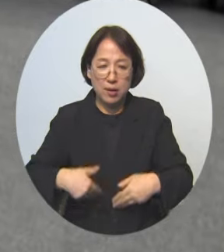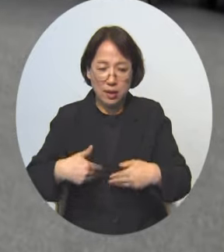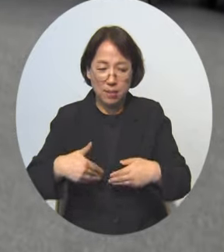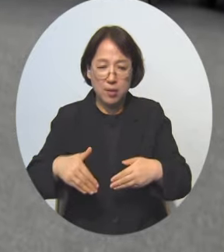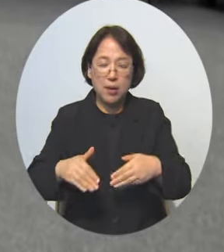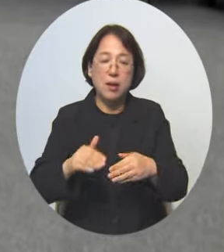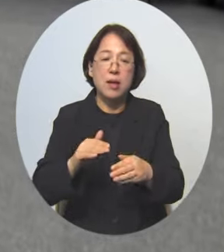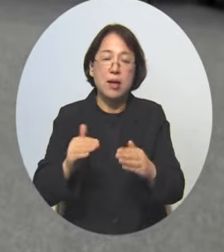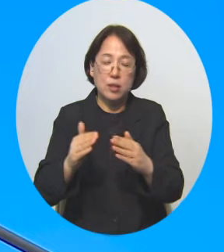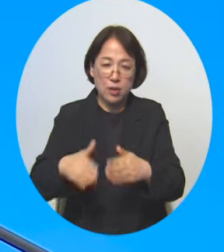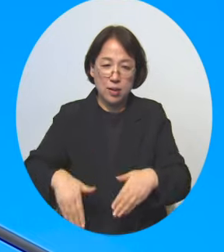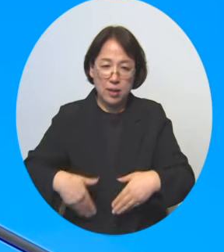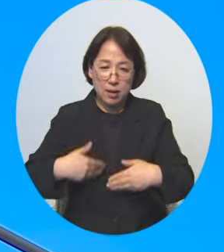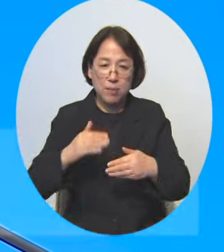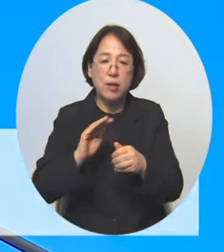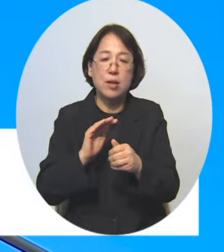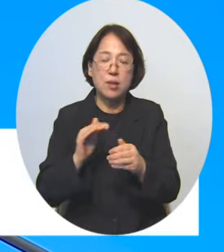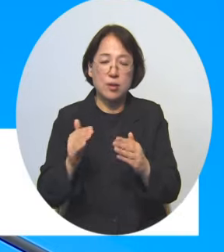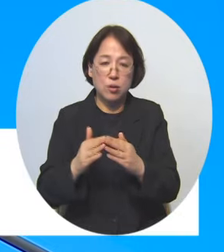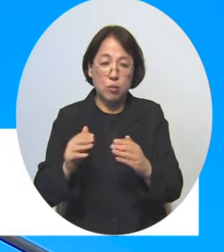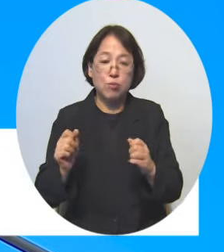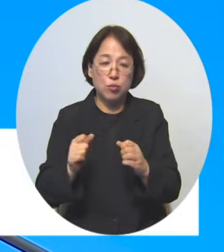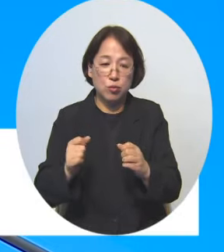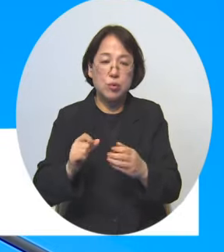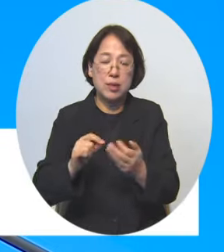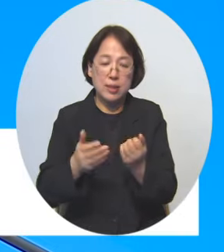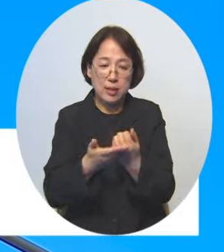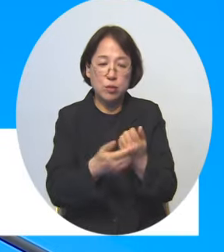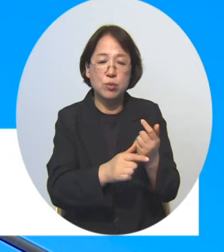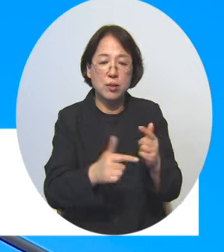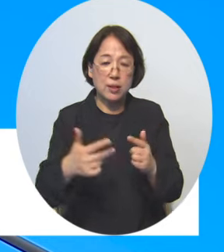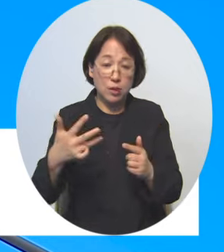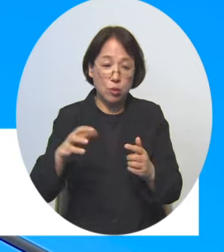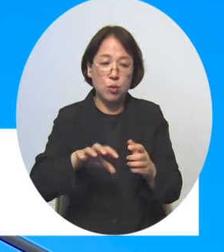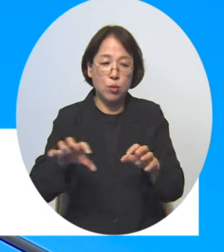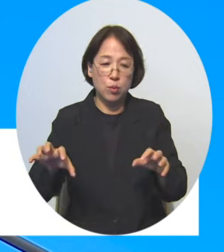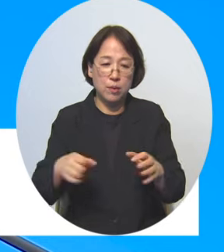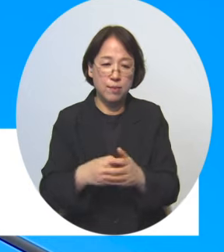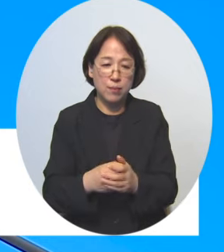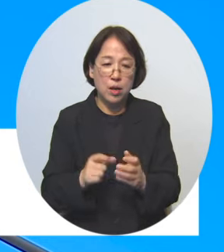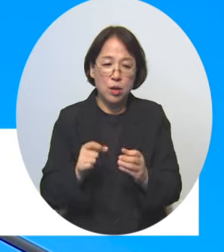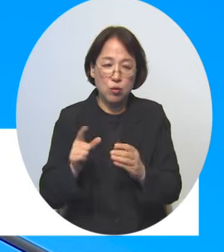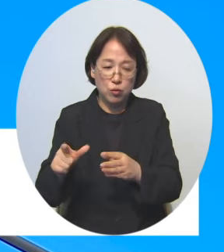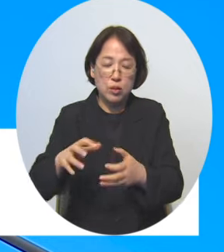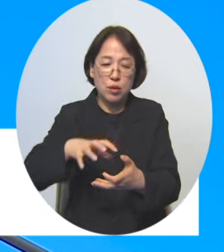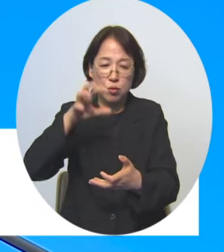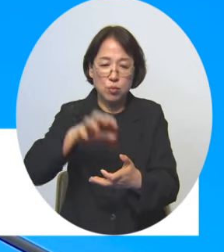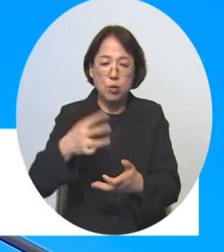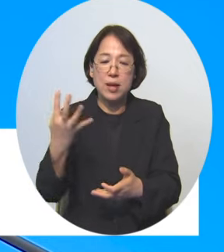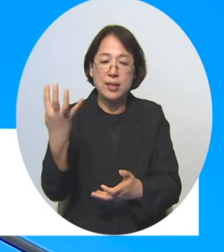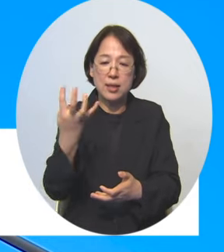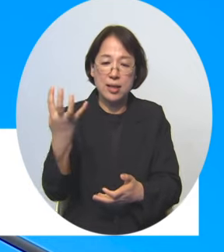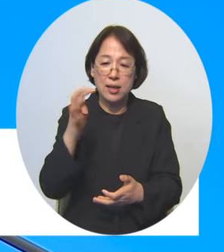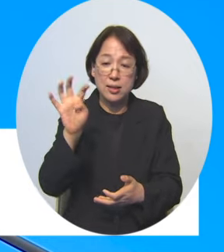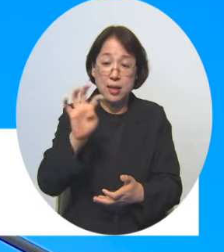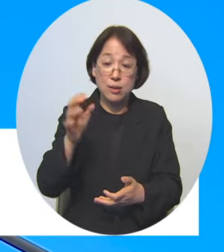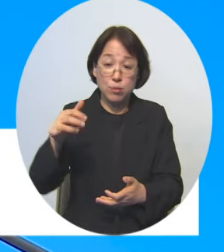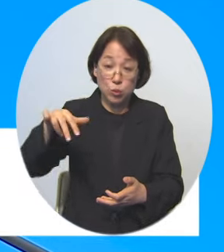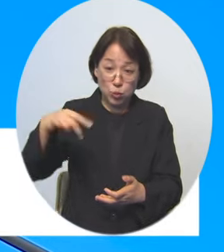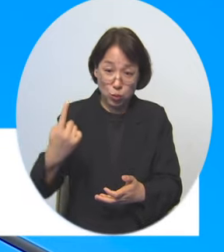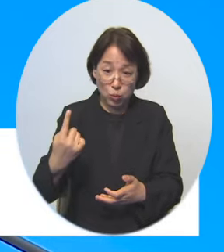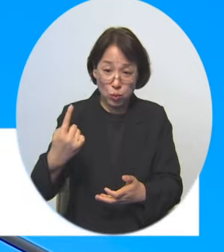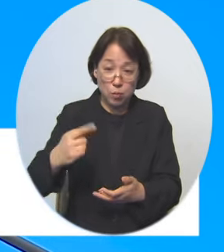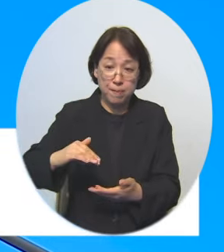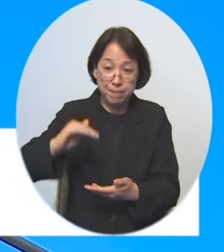등 8곳입니다. 기회발전특구 투자 규모가 총 40조 원에 달하고